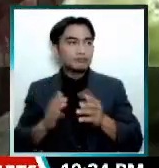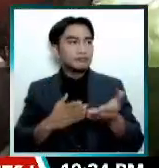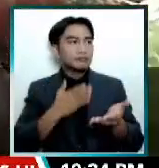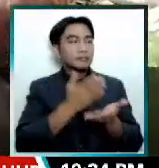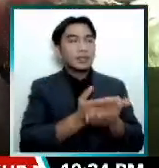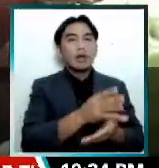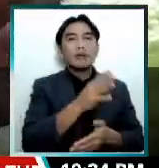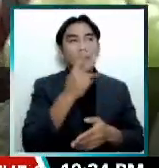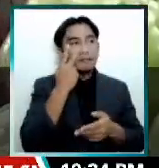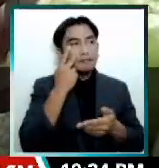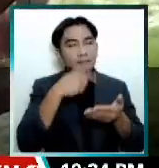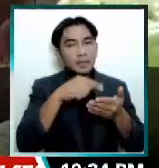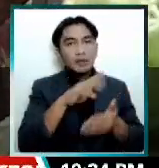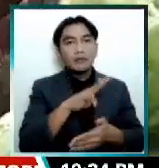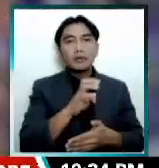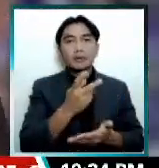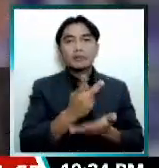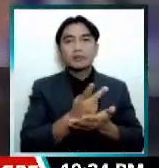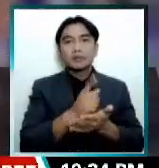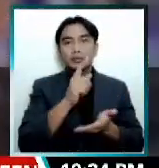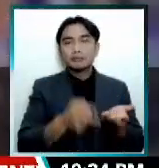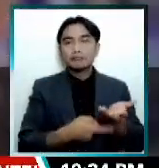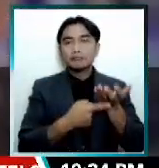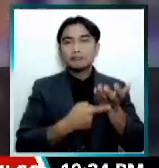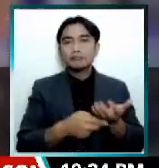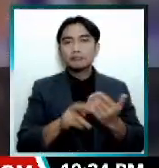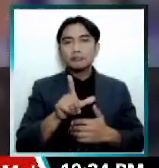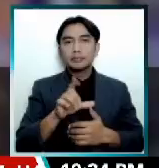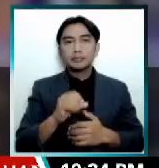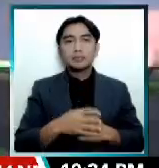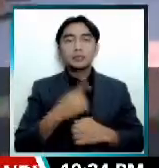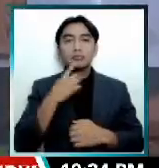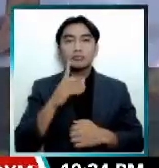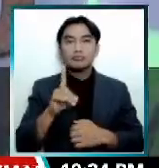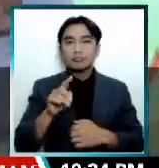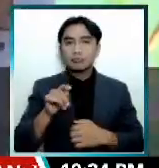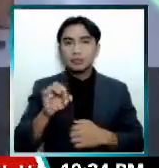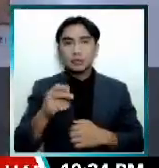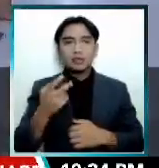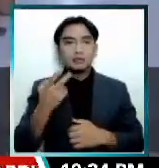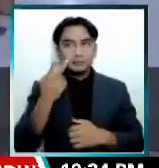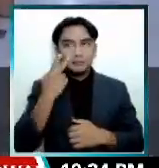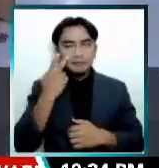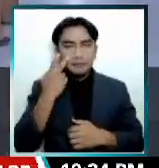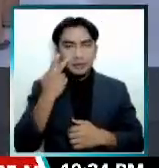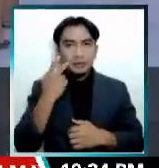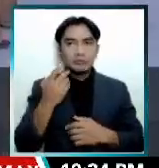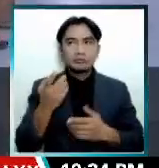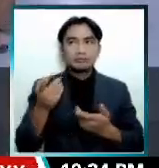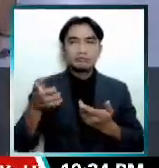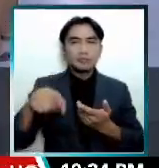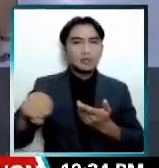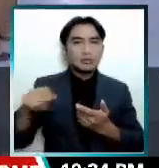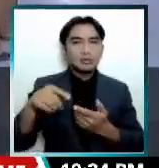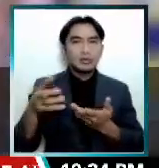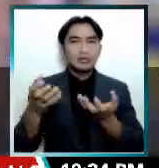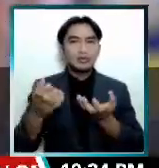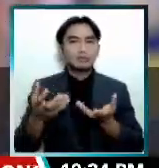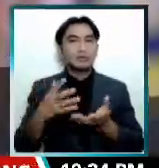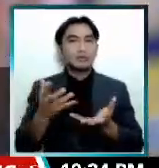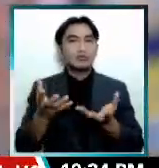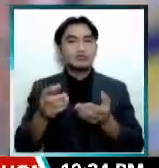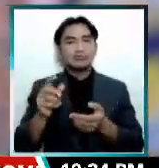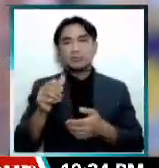nito. Samantala, pinag-aaralan ng DTI ang hirit ng ilang manufacturer para sa hanggang 10% na taas